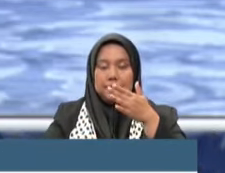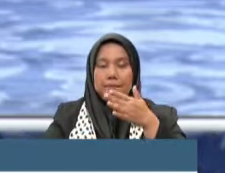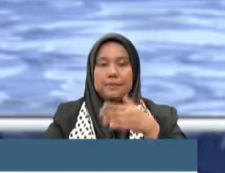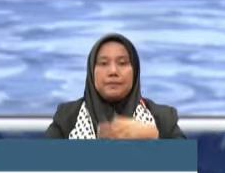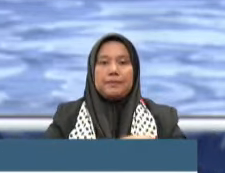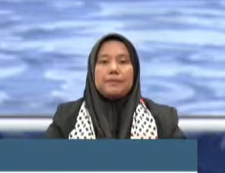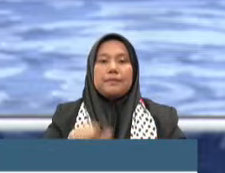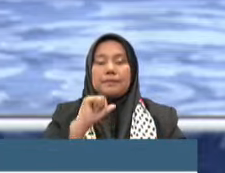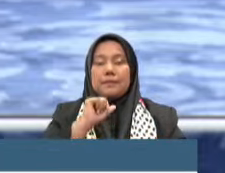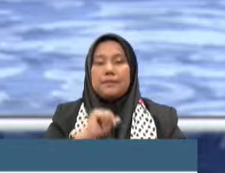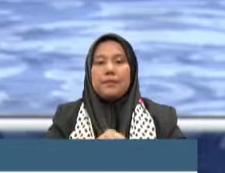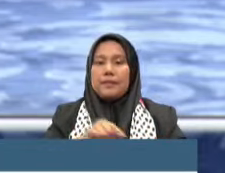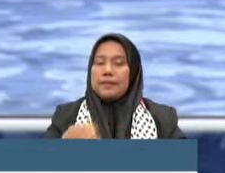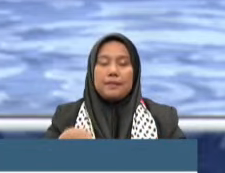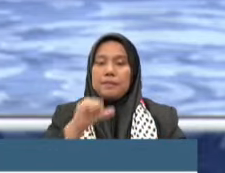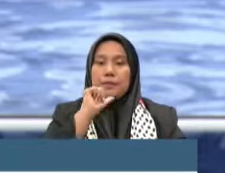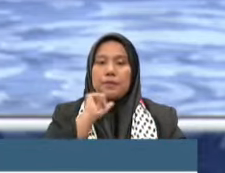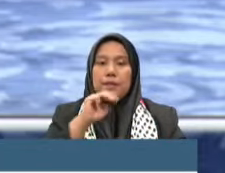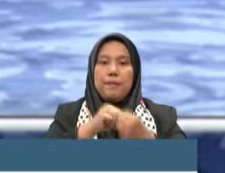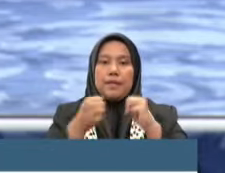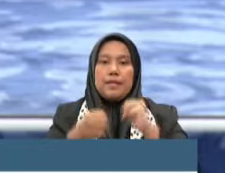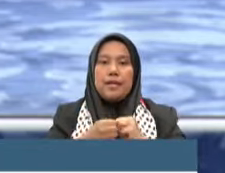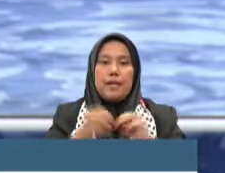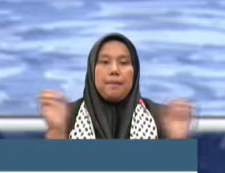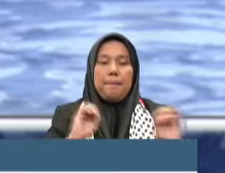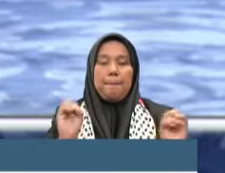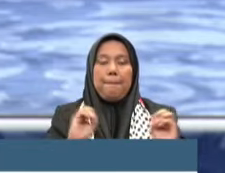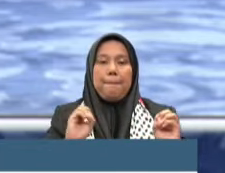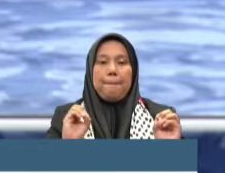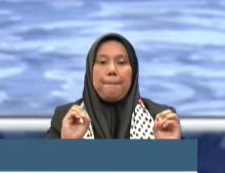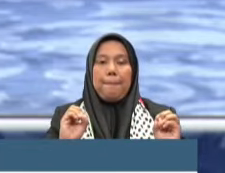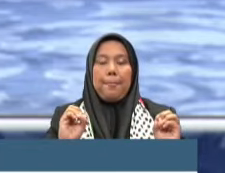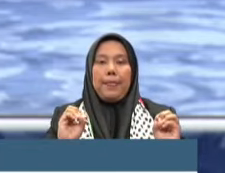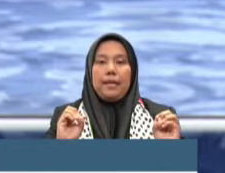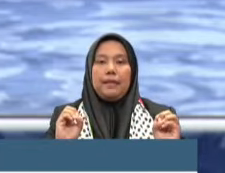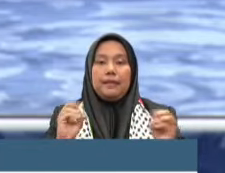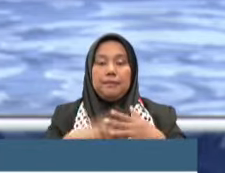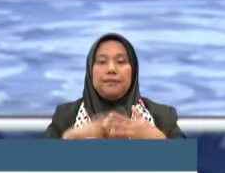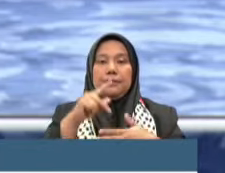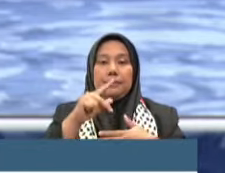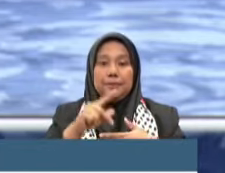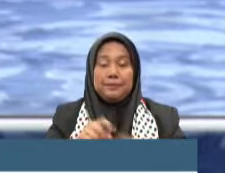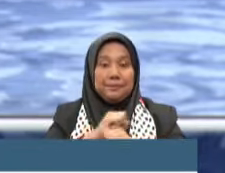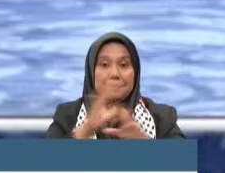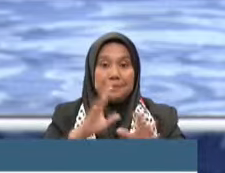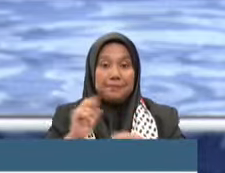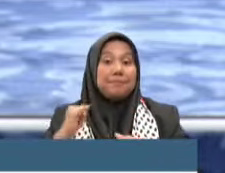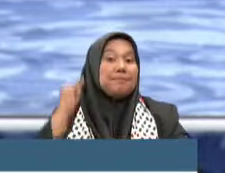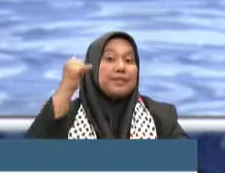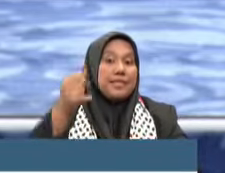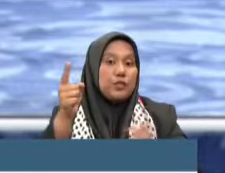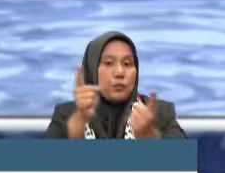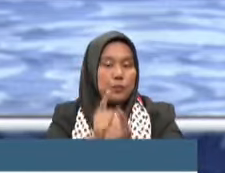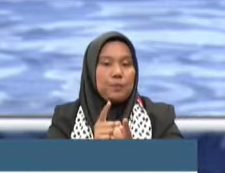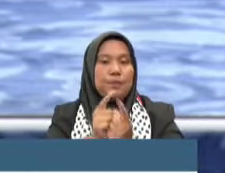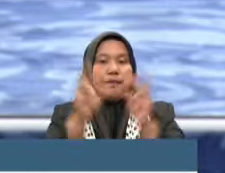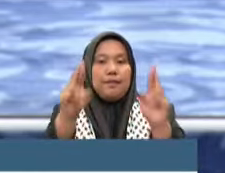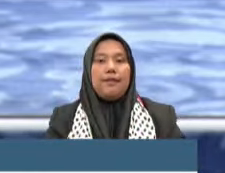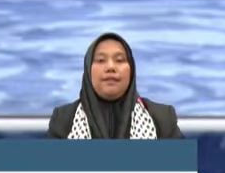bermasalah seandainya kita punya program yang jelas dan turun menyantuni rakyat. Tetapi